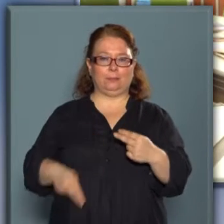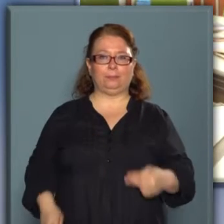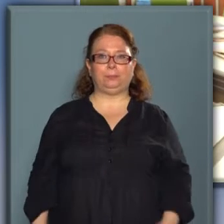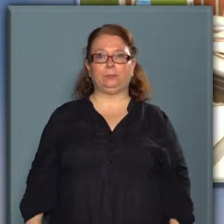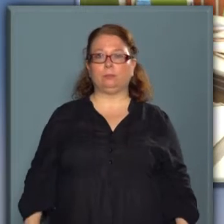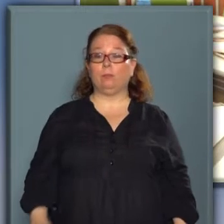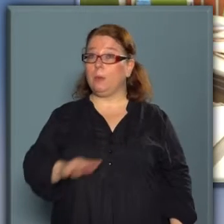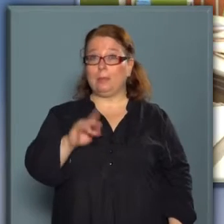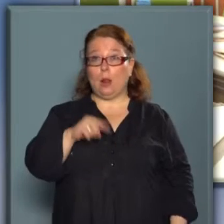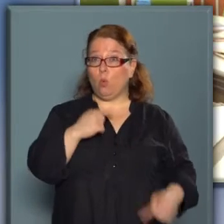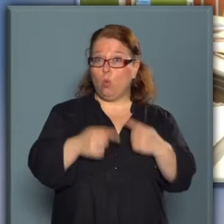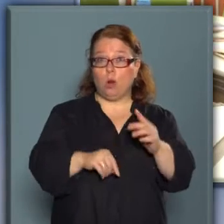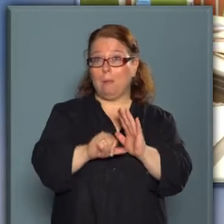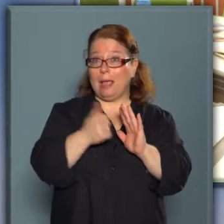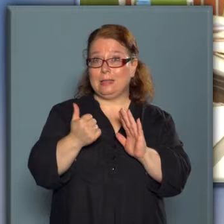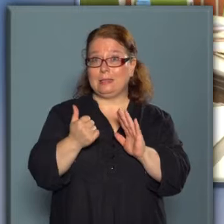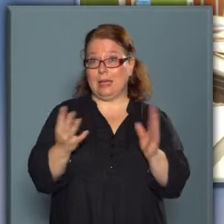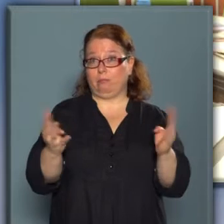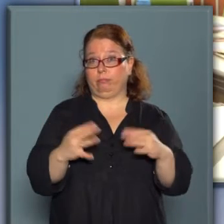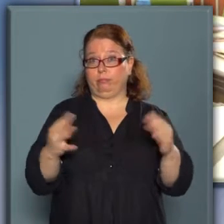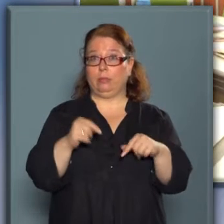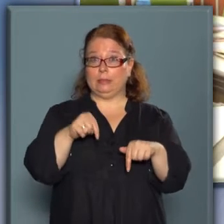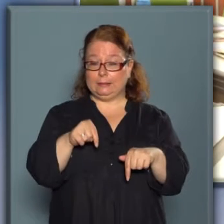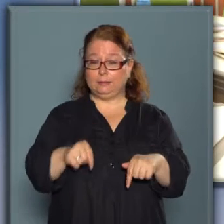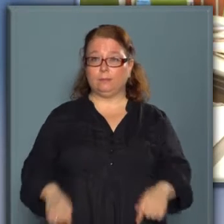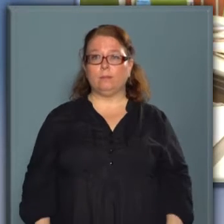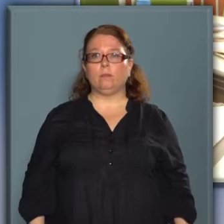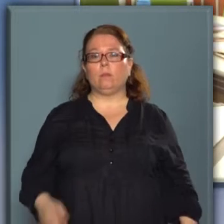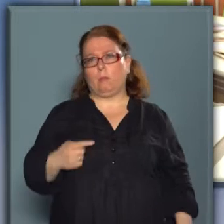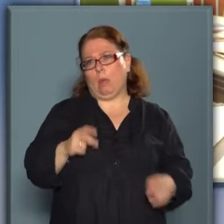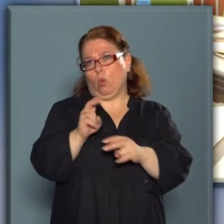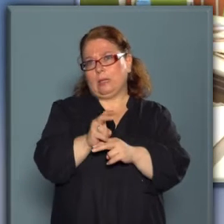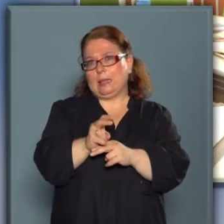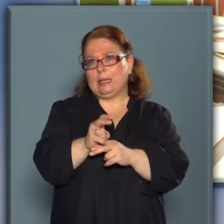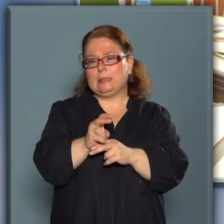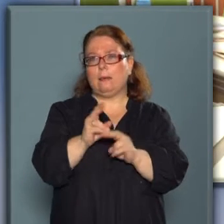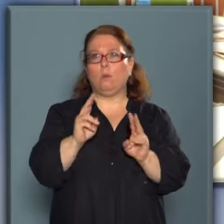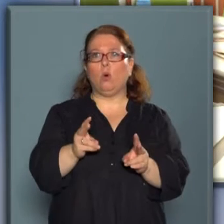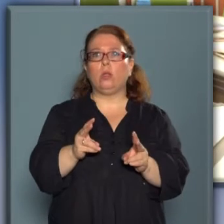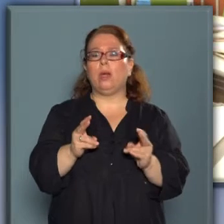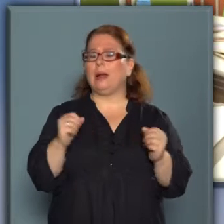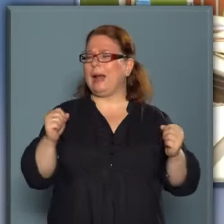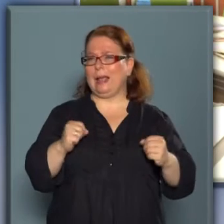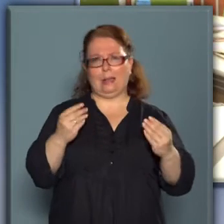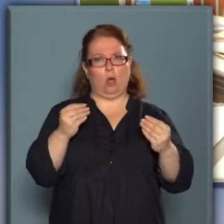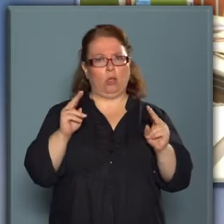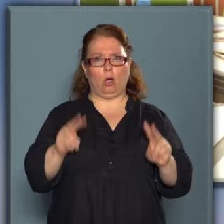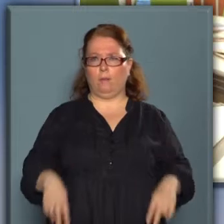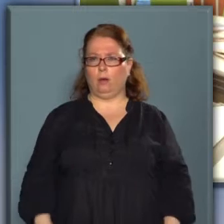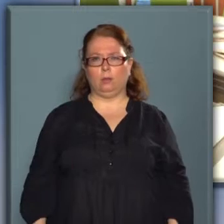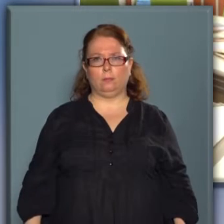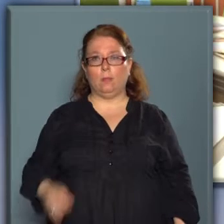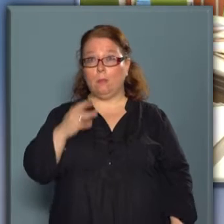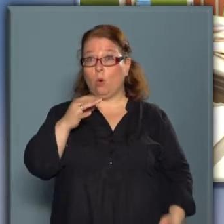alakultunk. Minden hónapban egyszer itt összeülünk. Annyit még hozzá kell tennem, hogy rengeteg anyagunk van. Tehát